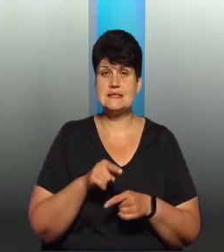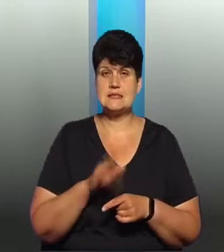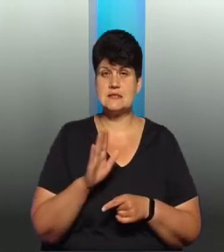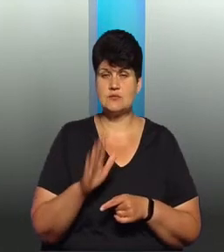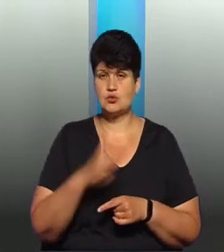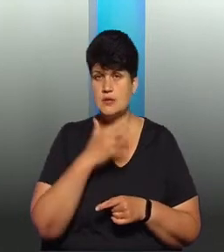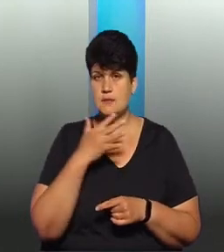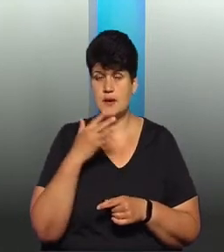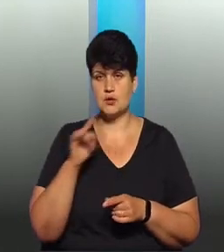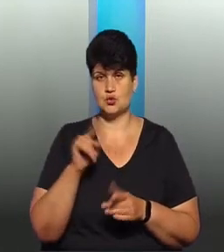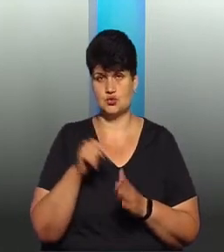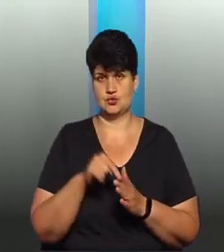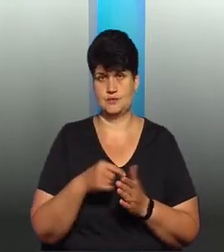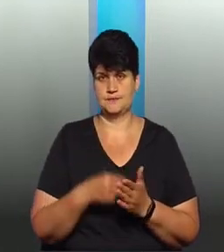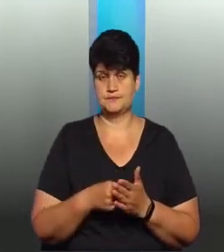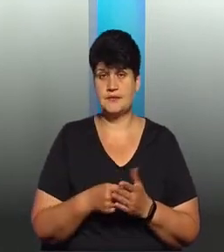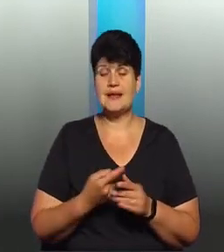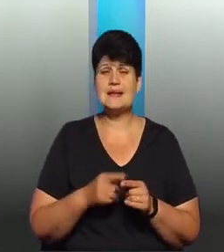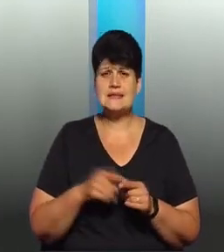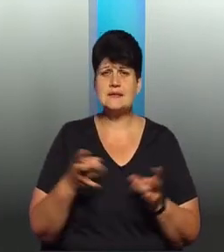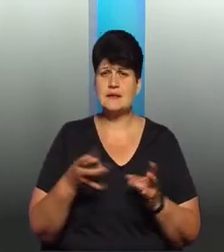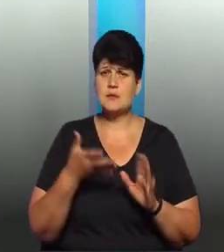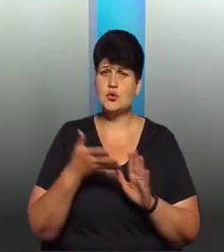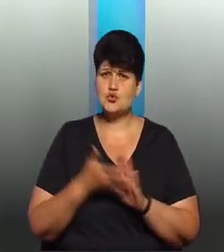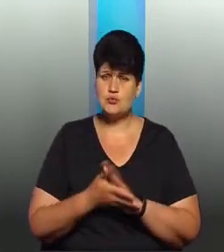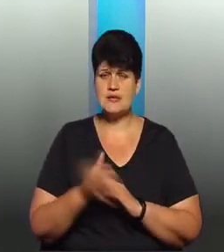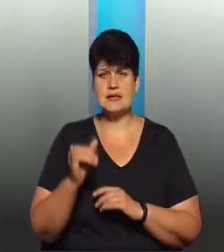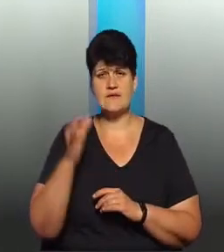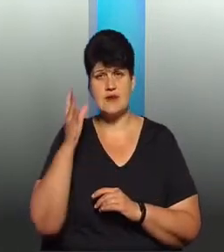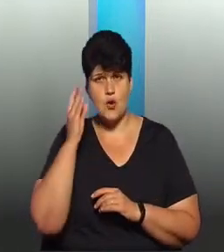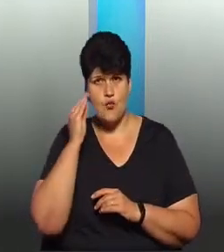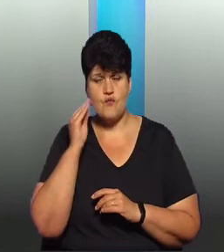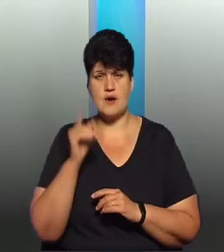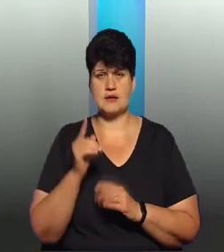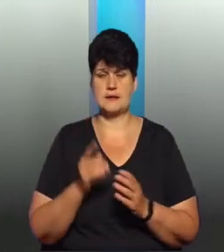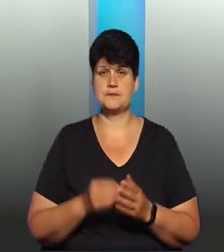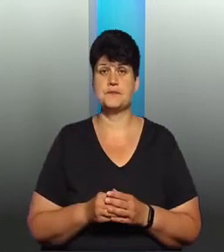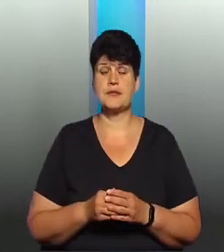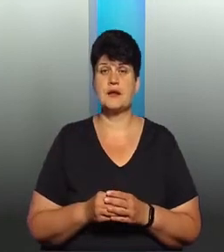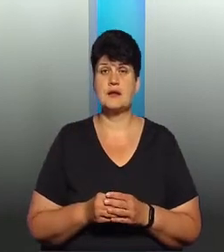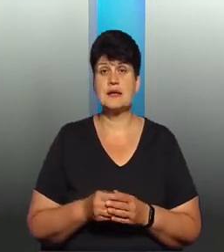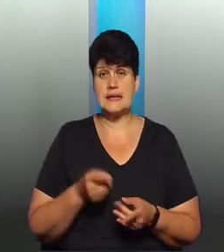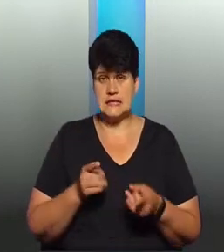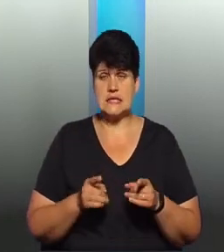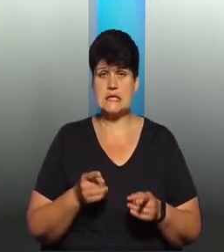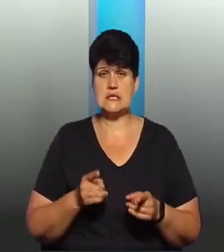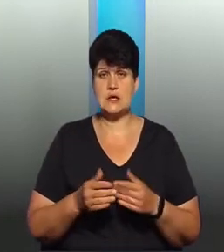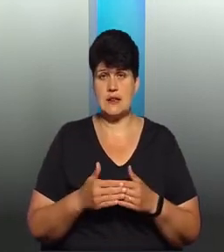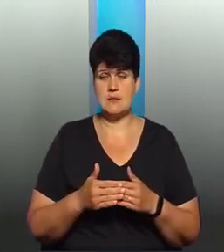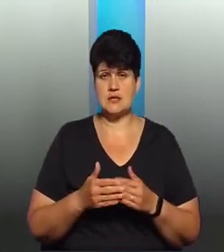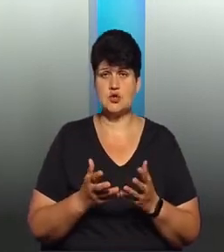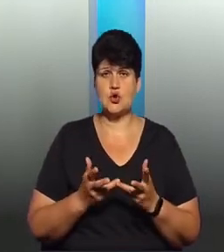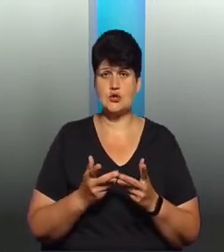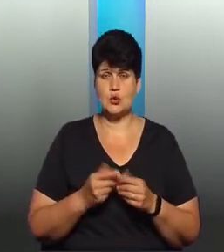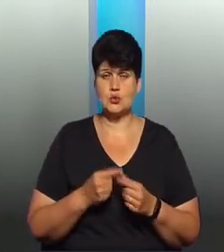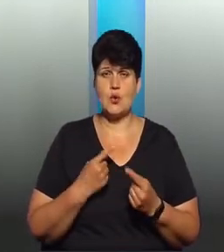І це слід розуміти і врахувати в розрахунках. Дійсно, наближені розрахунки говорять, що для створення